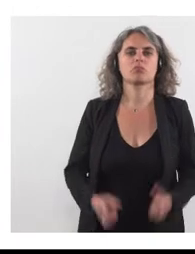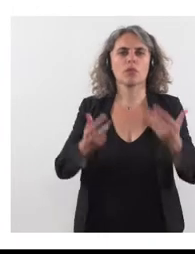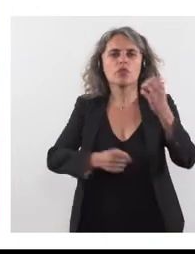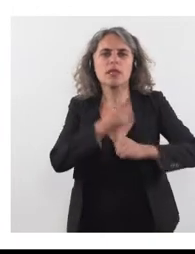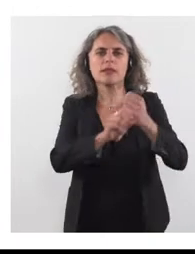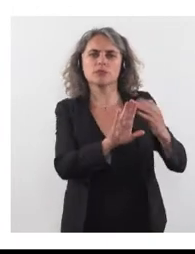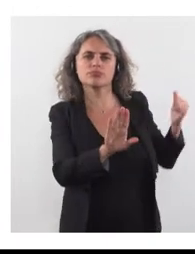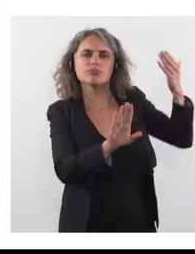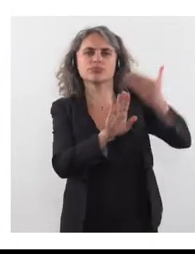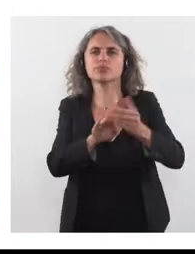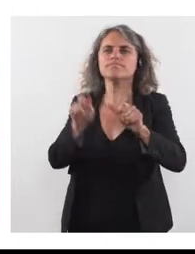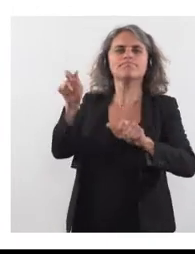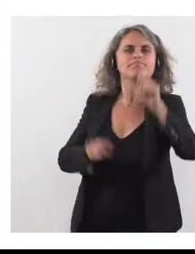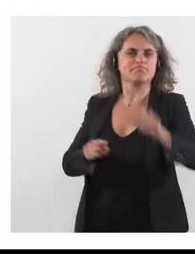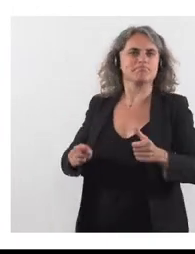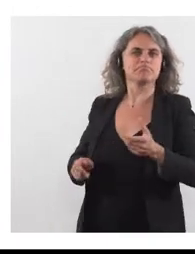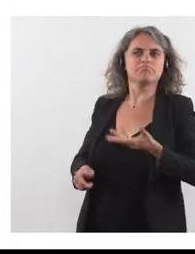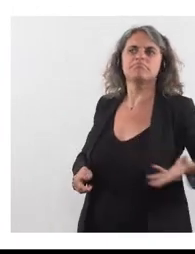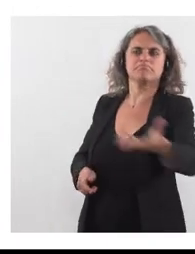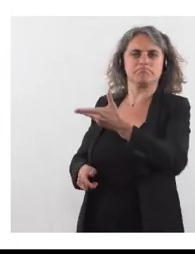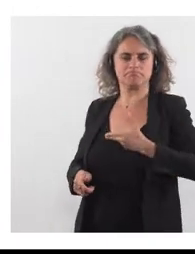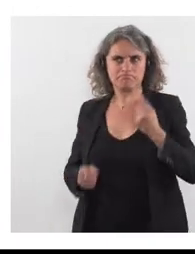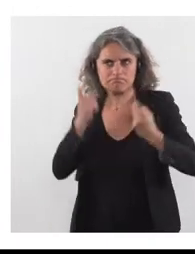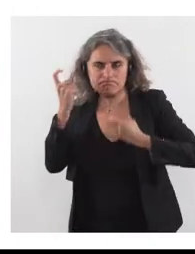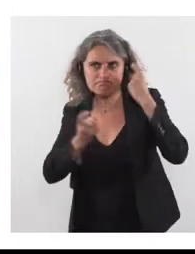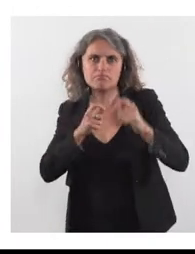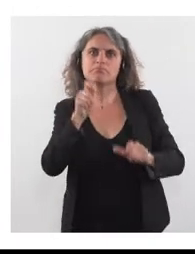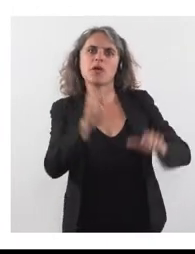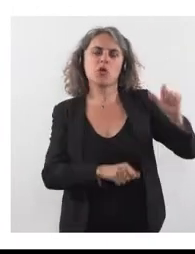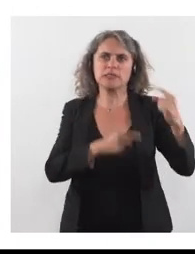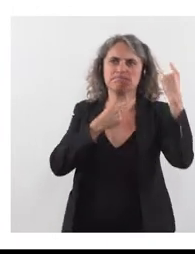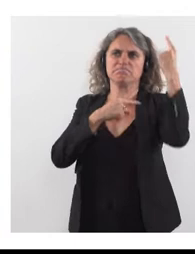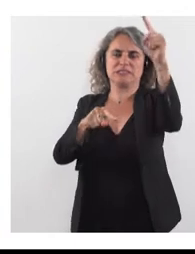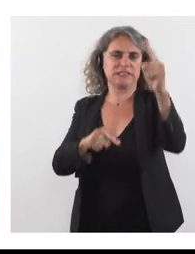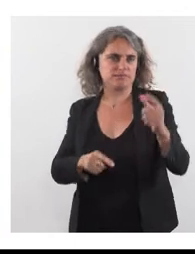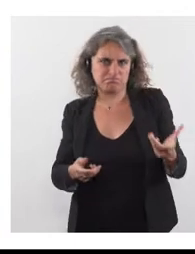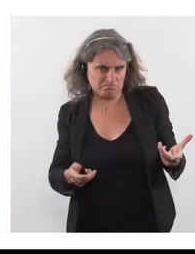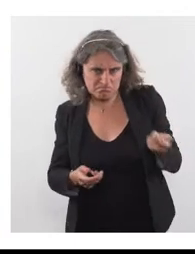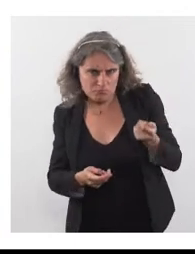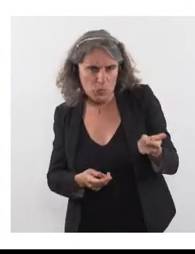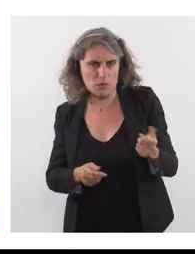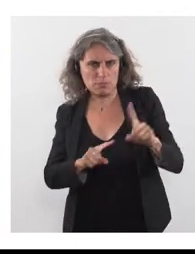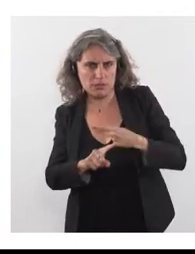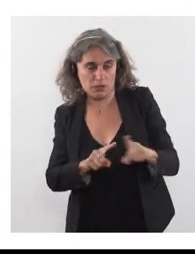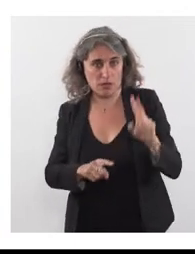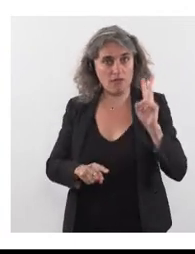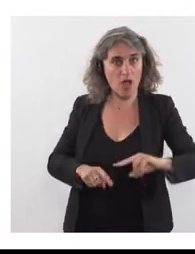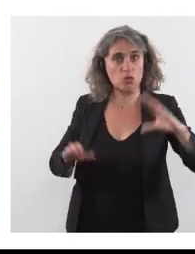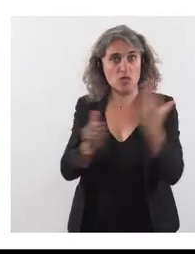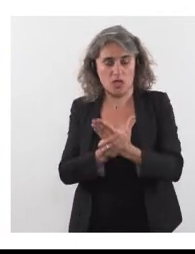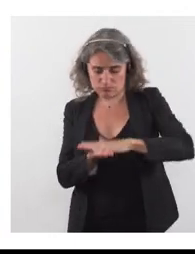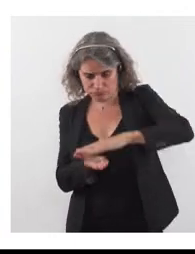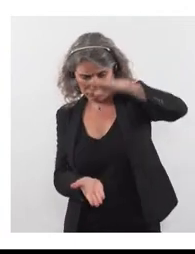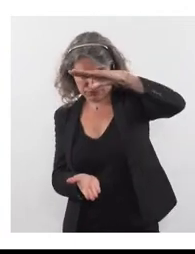du non-recours. L'ampleur des discriminations ne se reflète pas dans le nombre de nos réclamations, notamment sur le